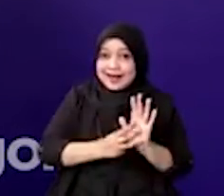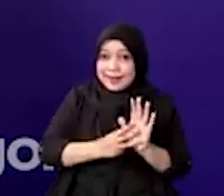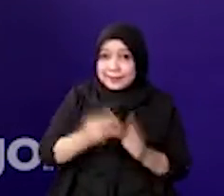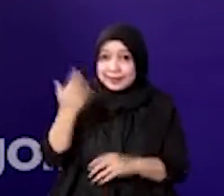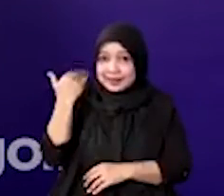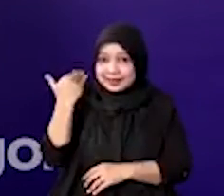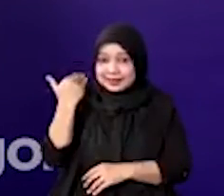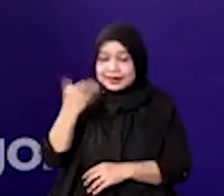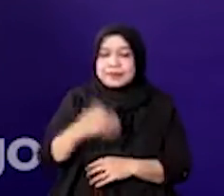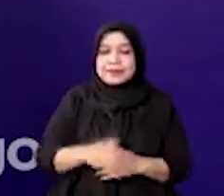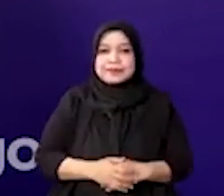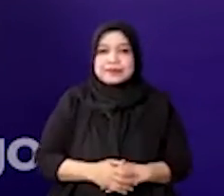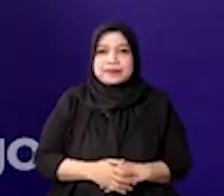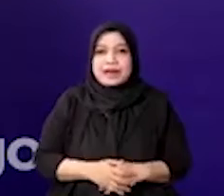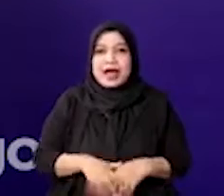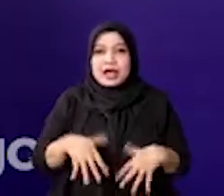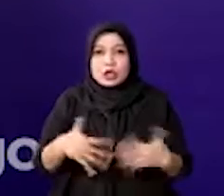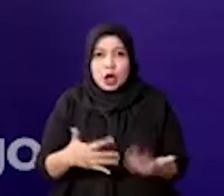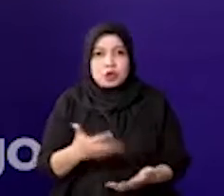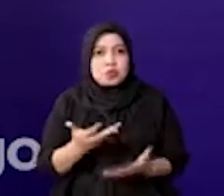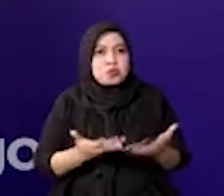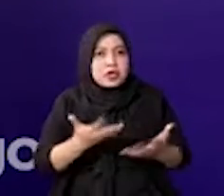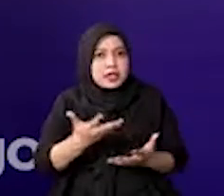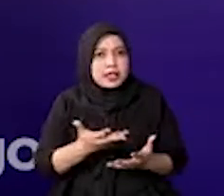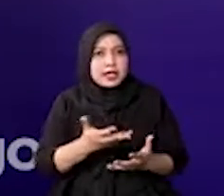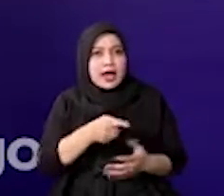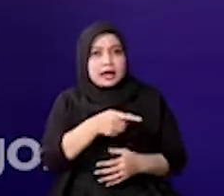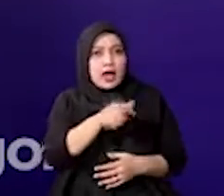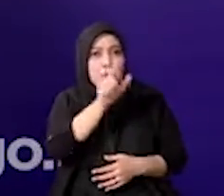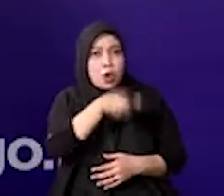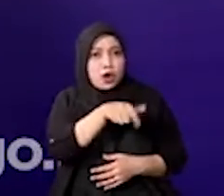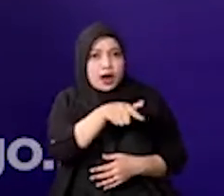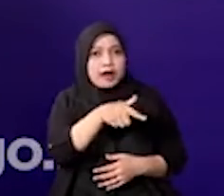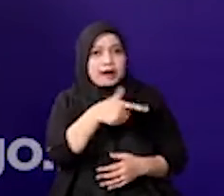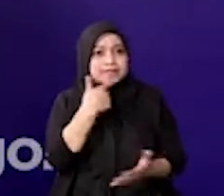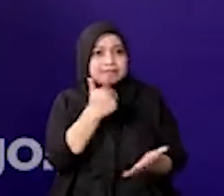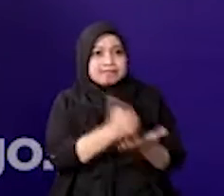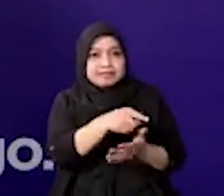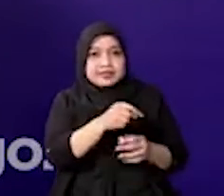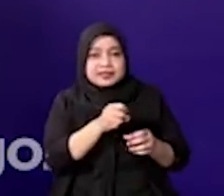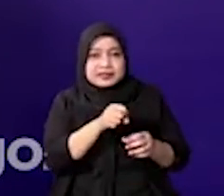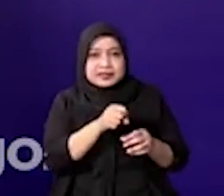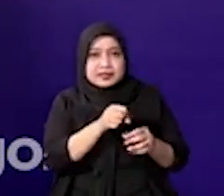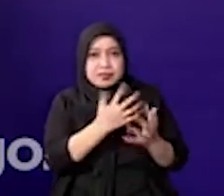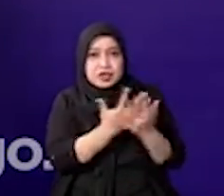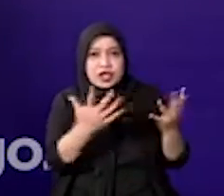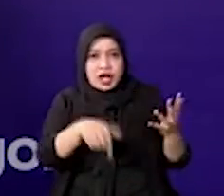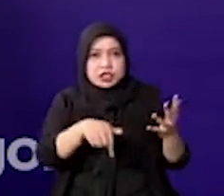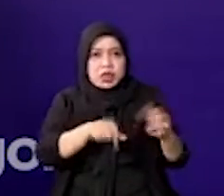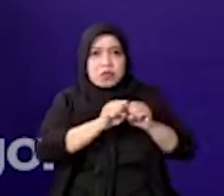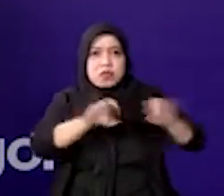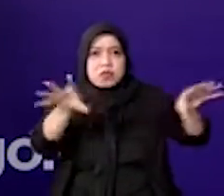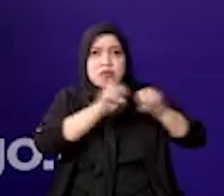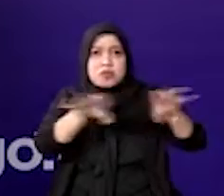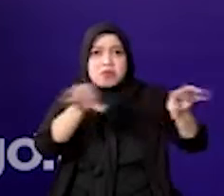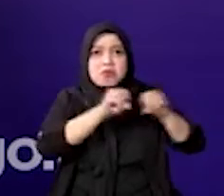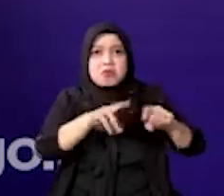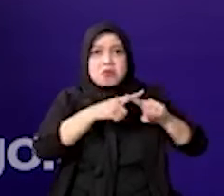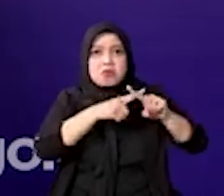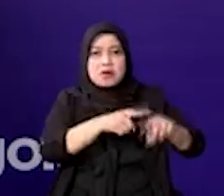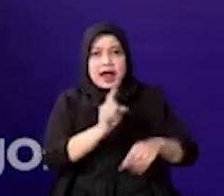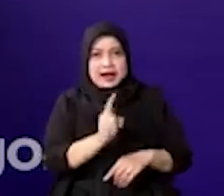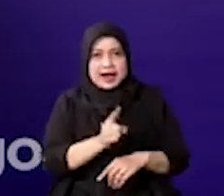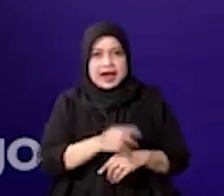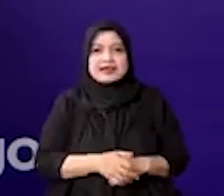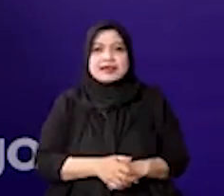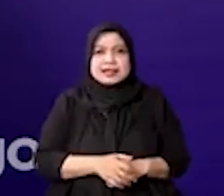masyarakat yang menghancurkan di masyarakat k ter senang Mbak W covid begini